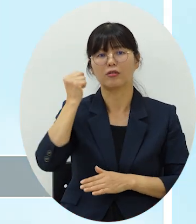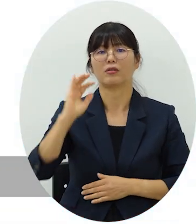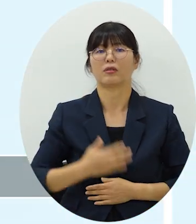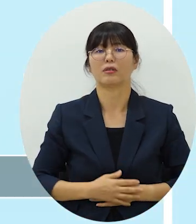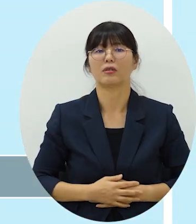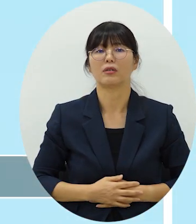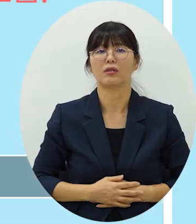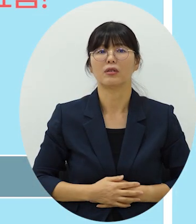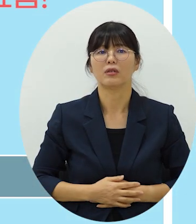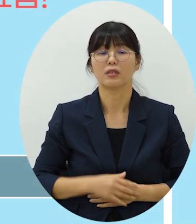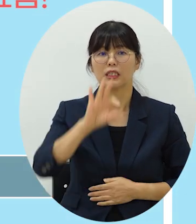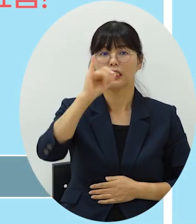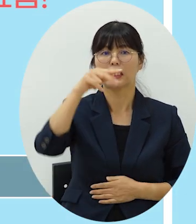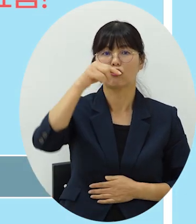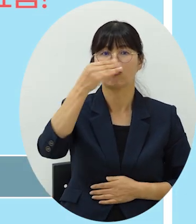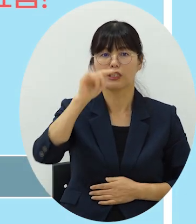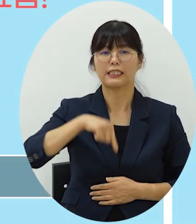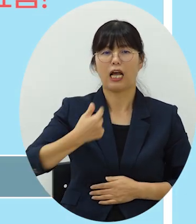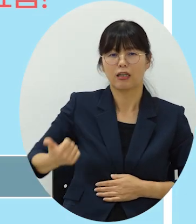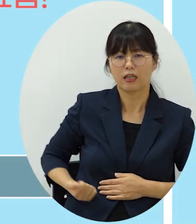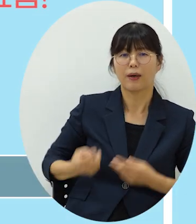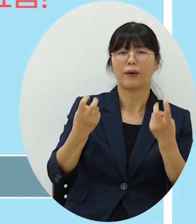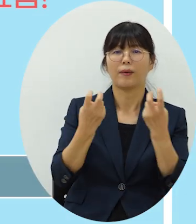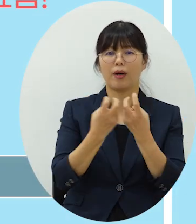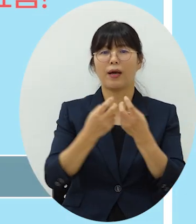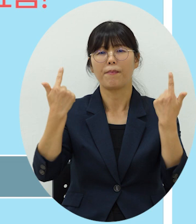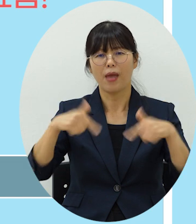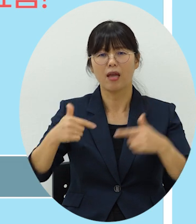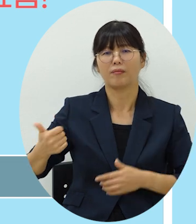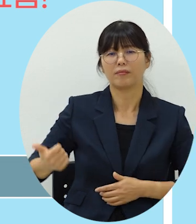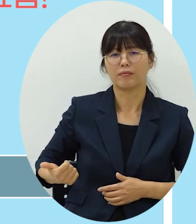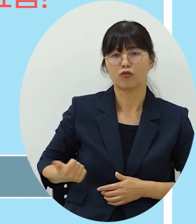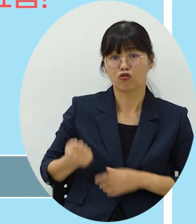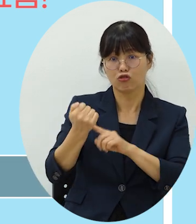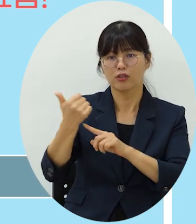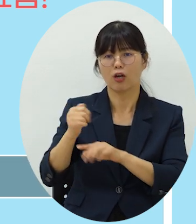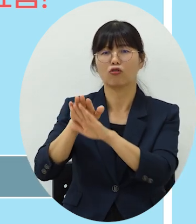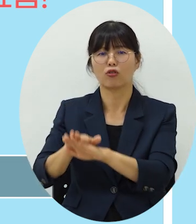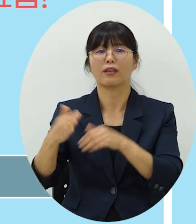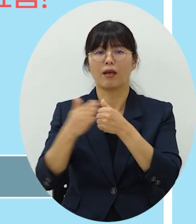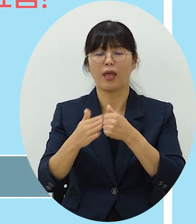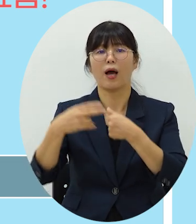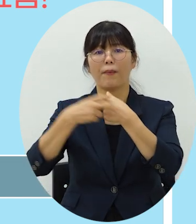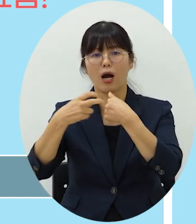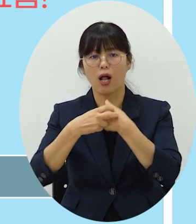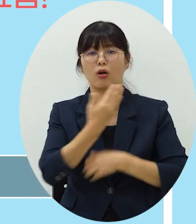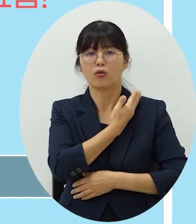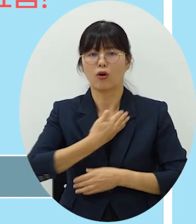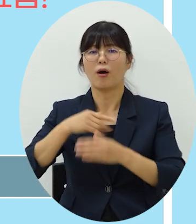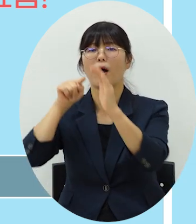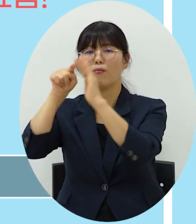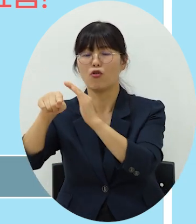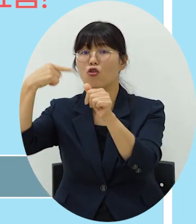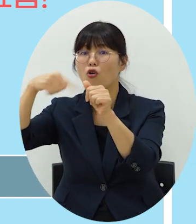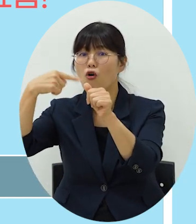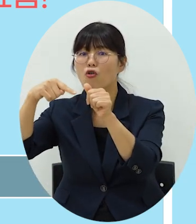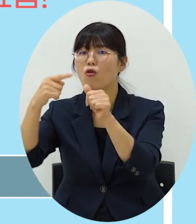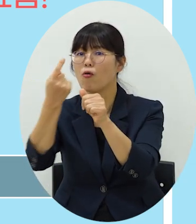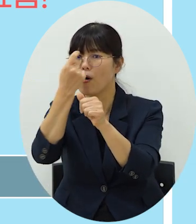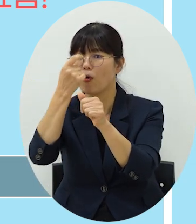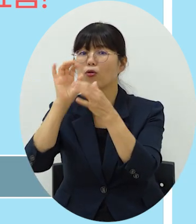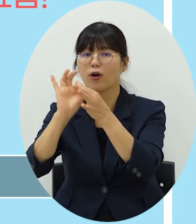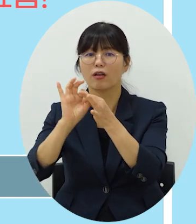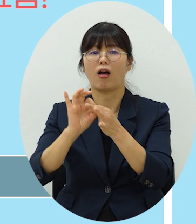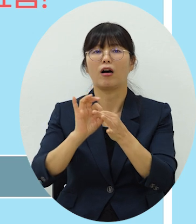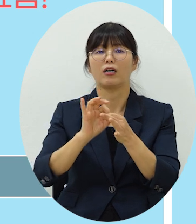합니다. 인슐린 자가투여 같은 경우에는 매일 주사를 놔야 하므로 병원, 보건소 방문 및 교육 자료 등을